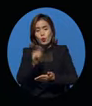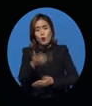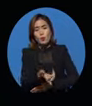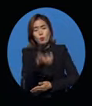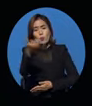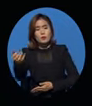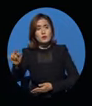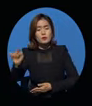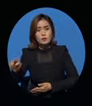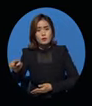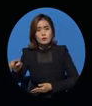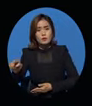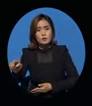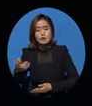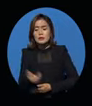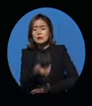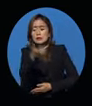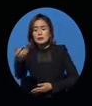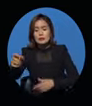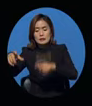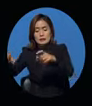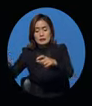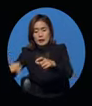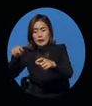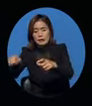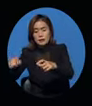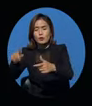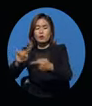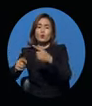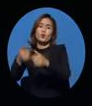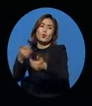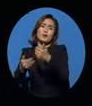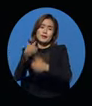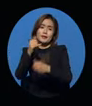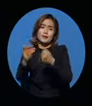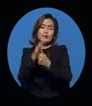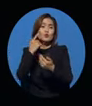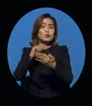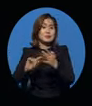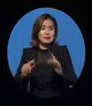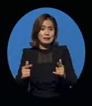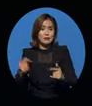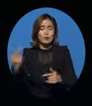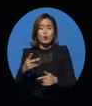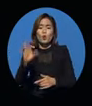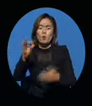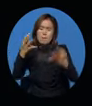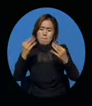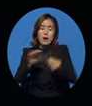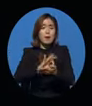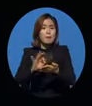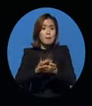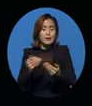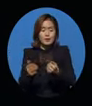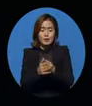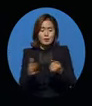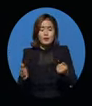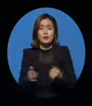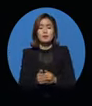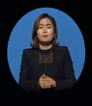이전을 또 해야 되는 지역에 이해관계도 있어서 이게 쉽지가 않습니다 그리고 천문학적인 비용이 들어갑니다